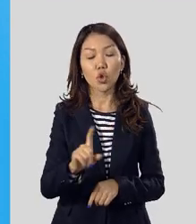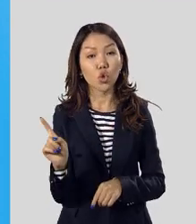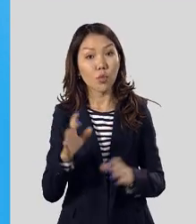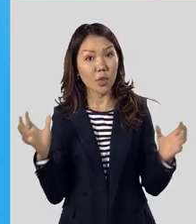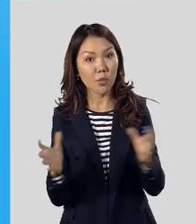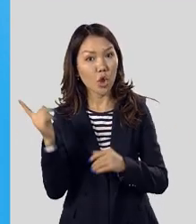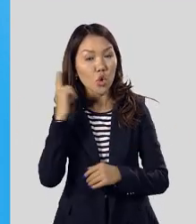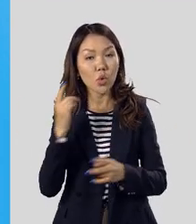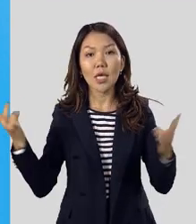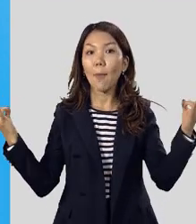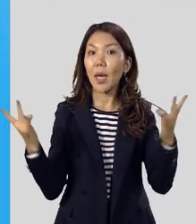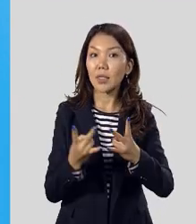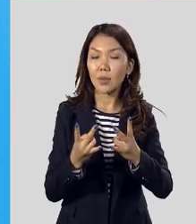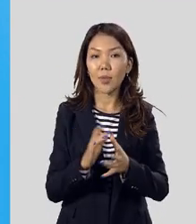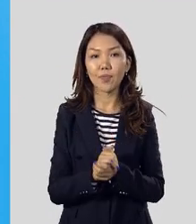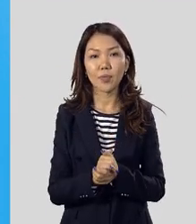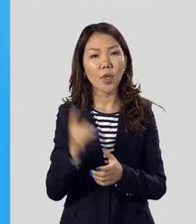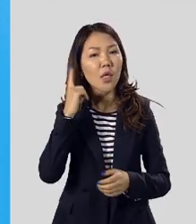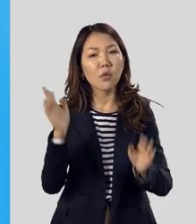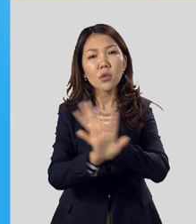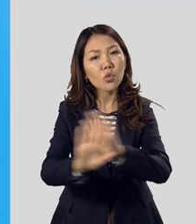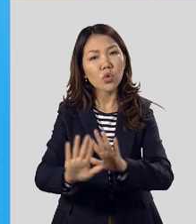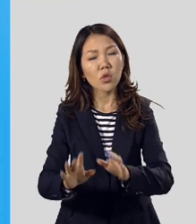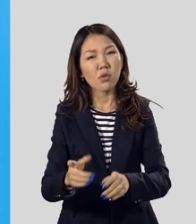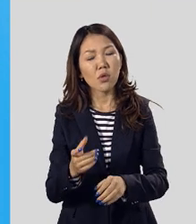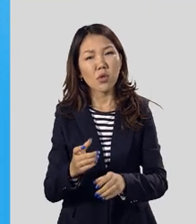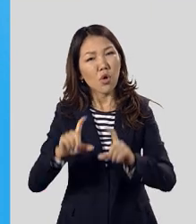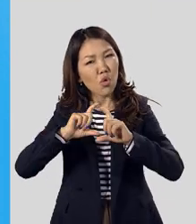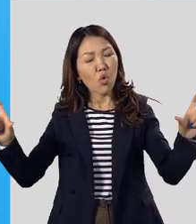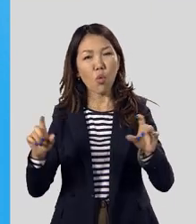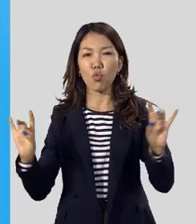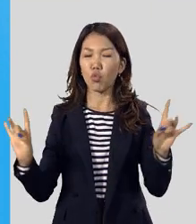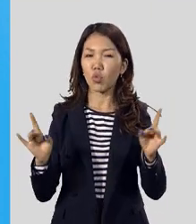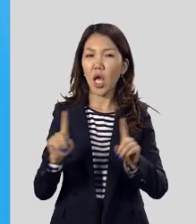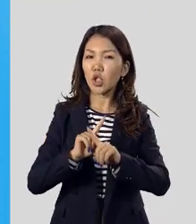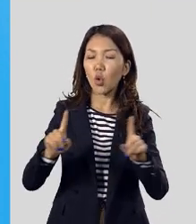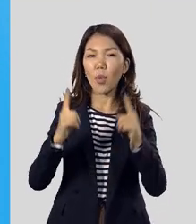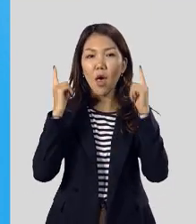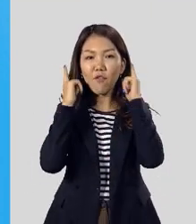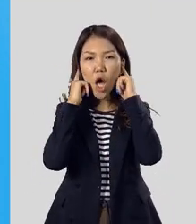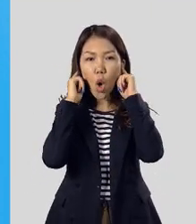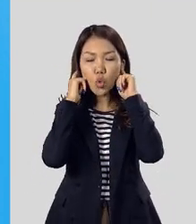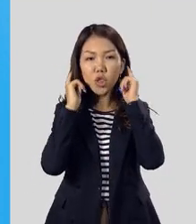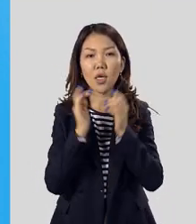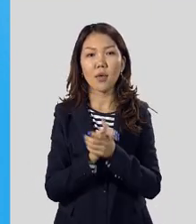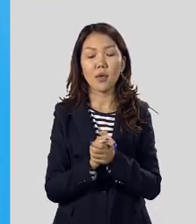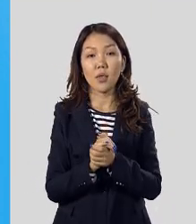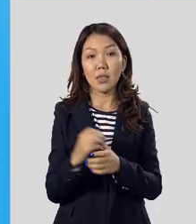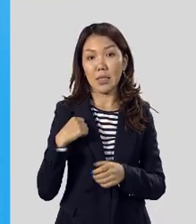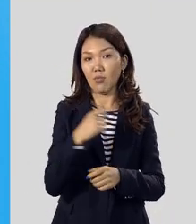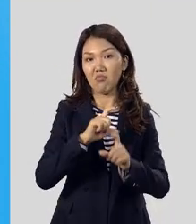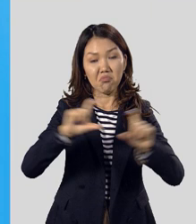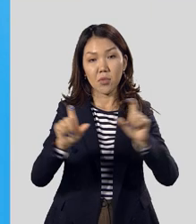слух, необходимо не слушать громкую музыку, особенно в наушниках, не кричать самим